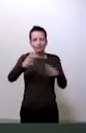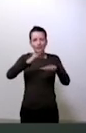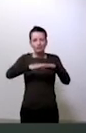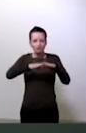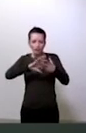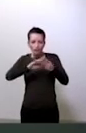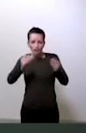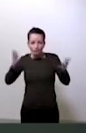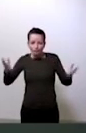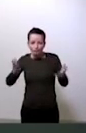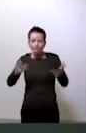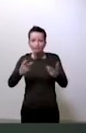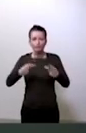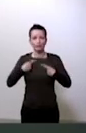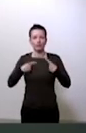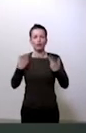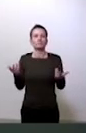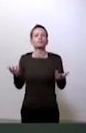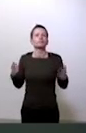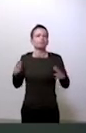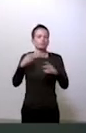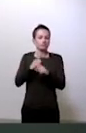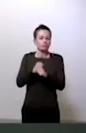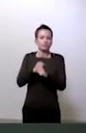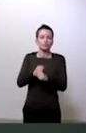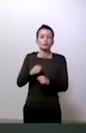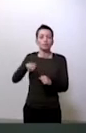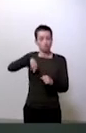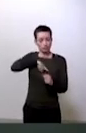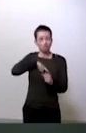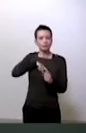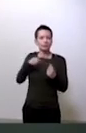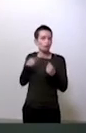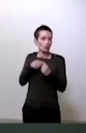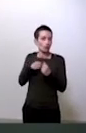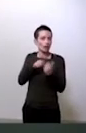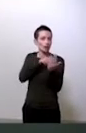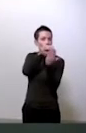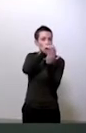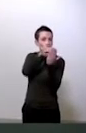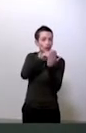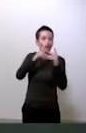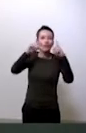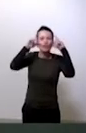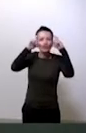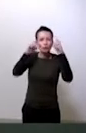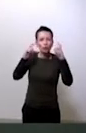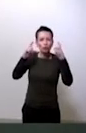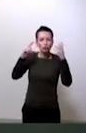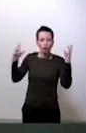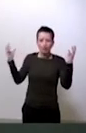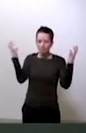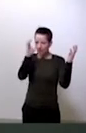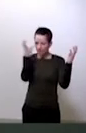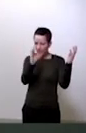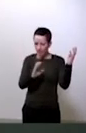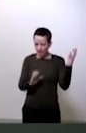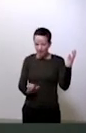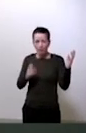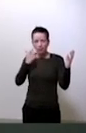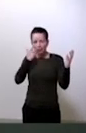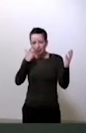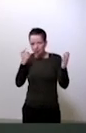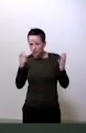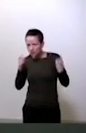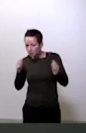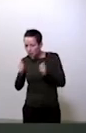formes. Alors on a réalisé un petit inventaire photo pour regarder dans le fond ensemble